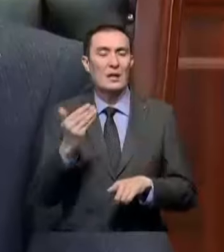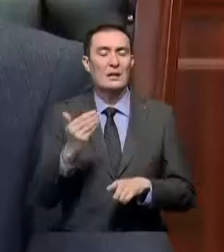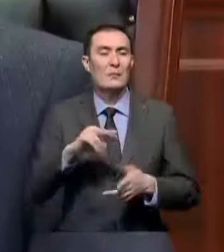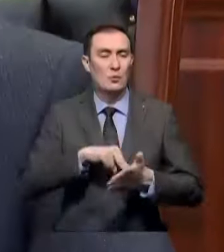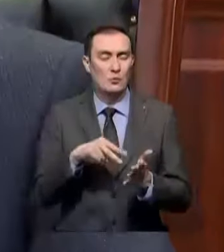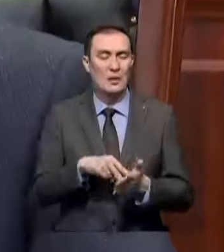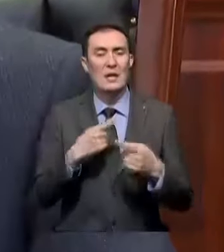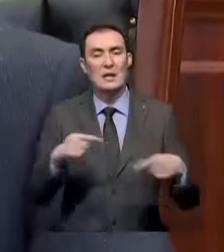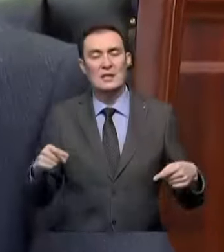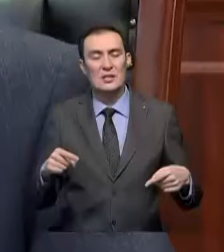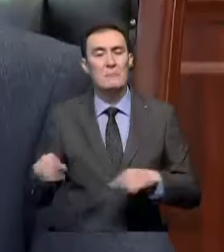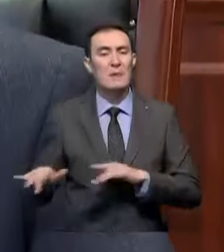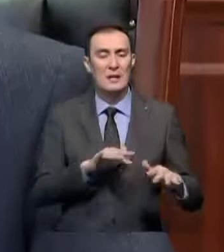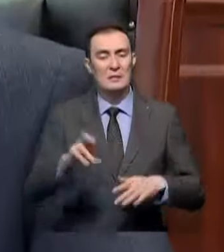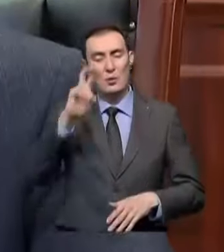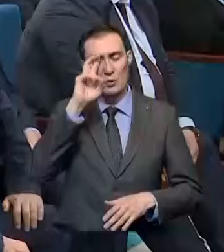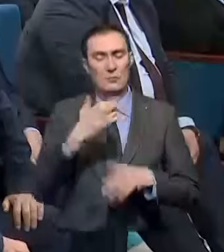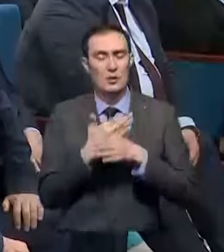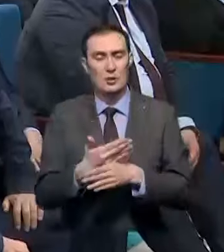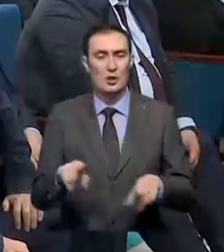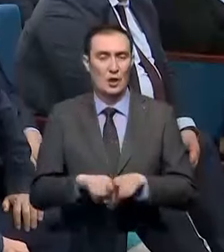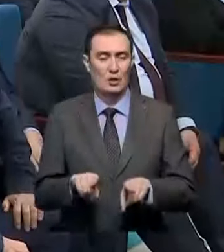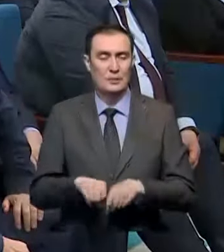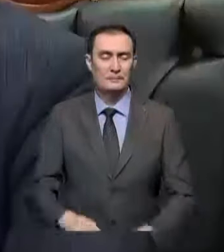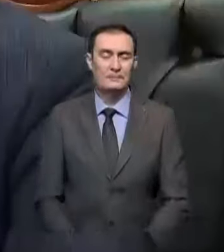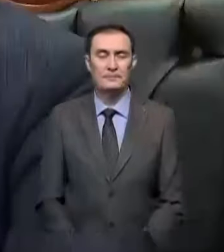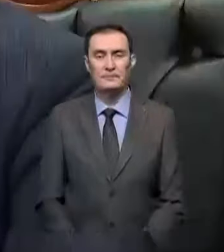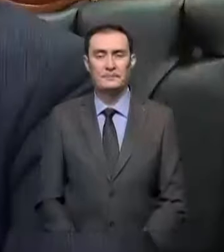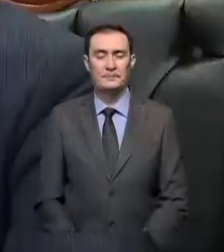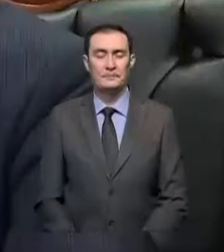предусмотрены различные механизмы господдержки.